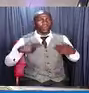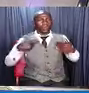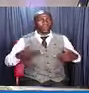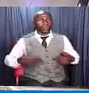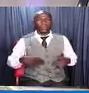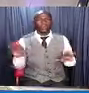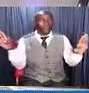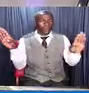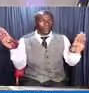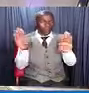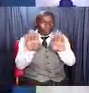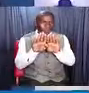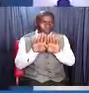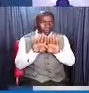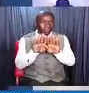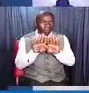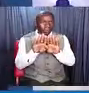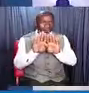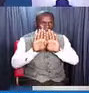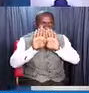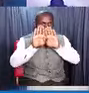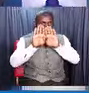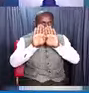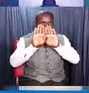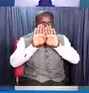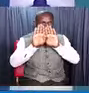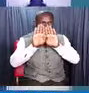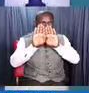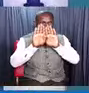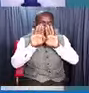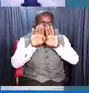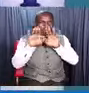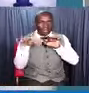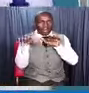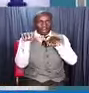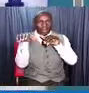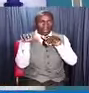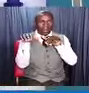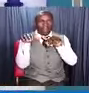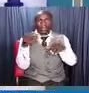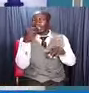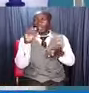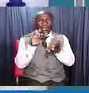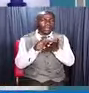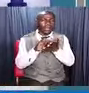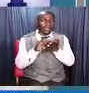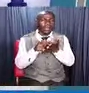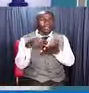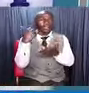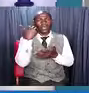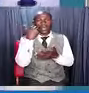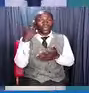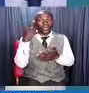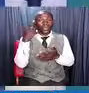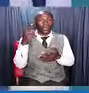mlango na magogo. You who is well close down your door. Fisi kama amekula yule mgonjwa. When the hair has eaten up the sick.